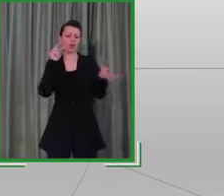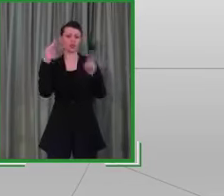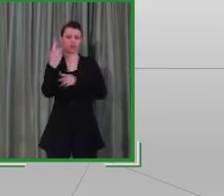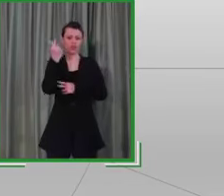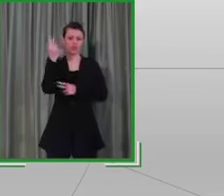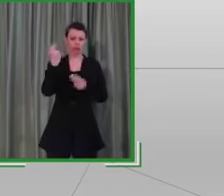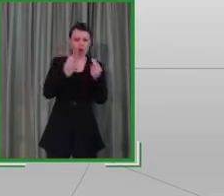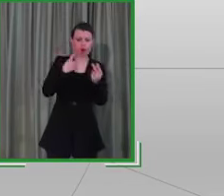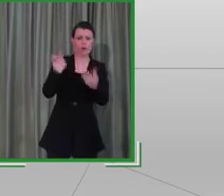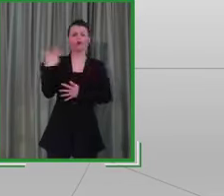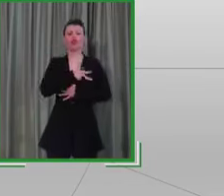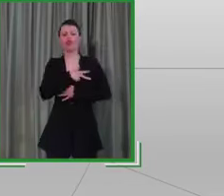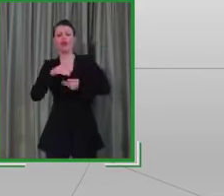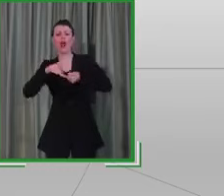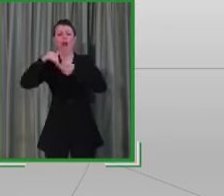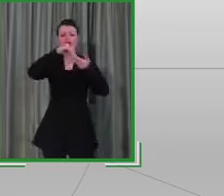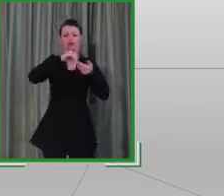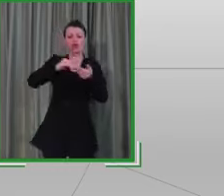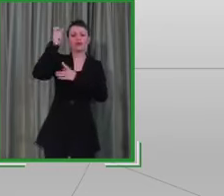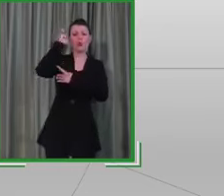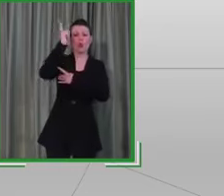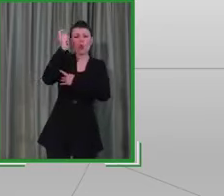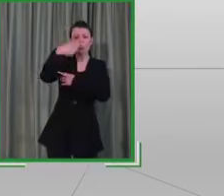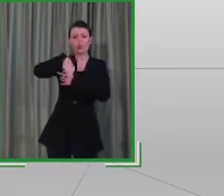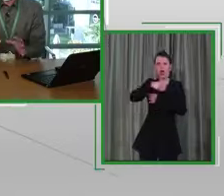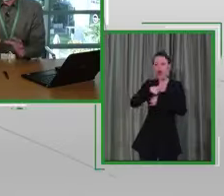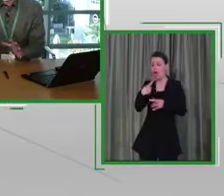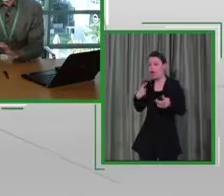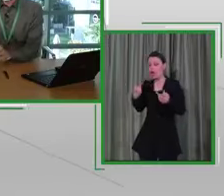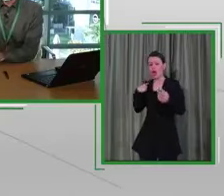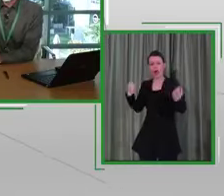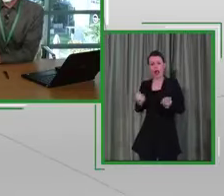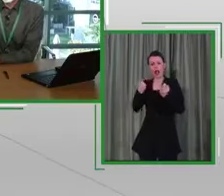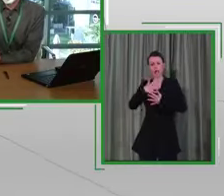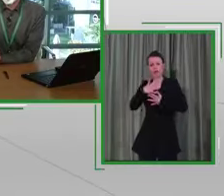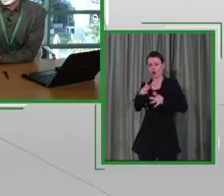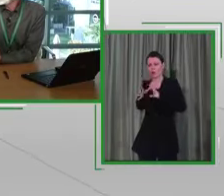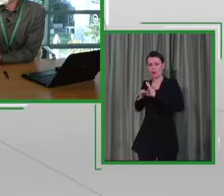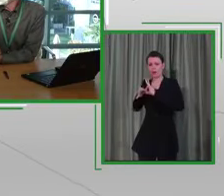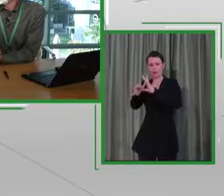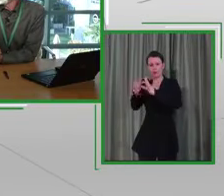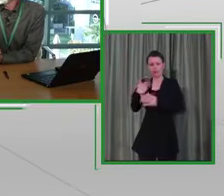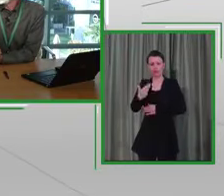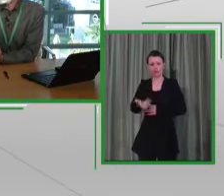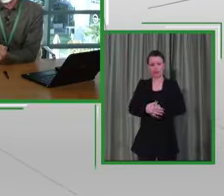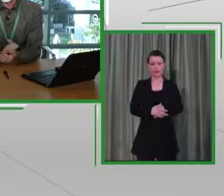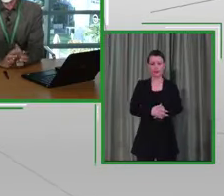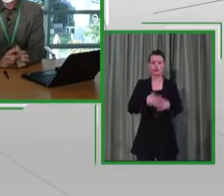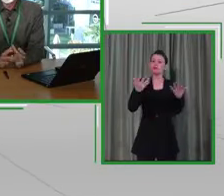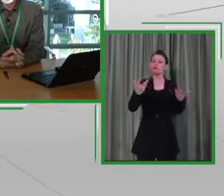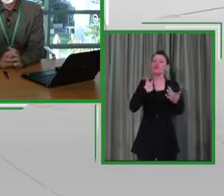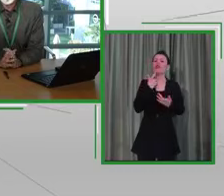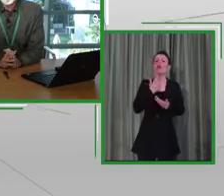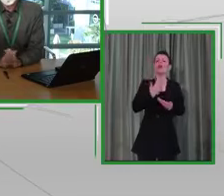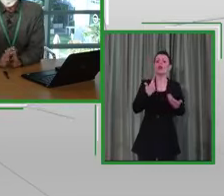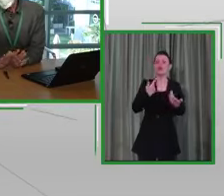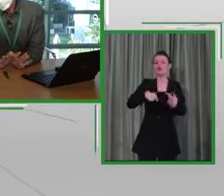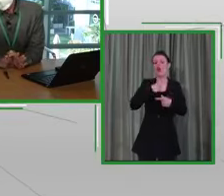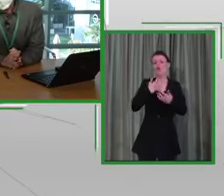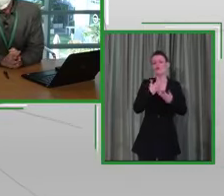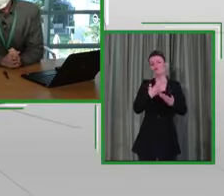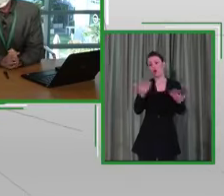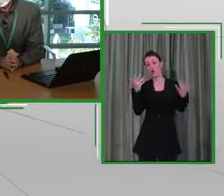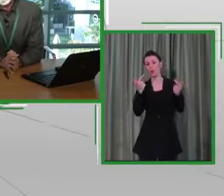sociale associativo e culturale ora abbiamo la fortuna di avere con noi un membro importante